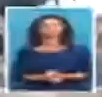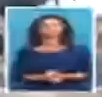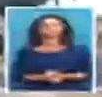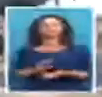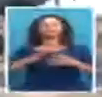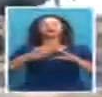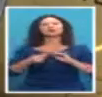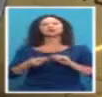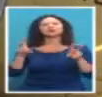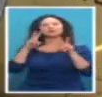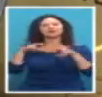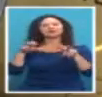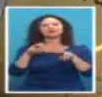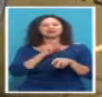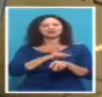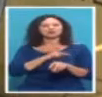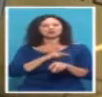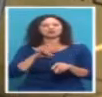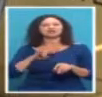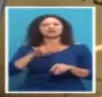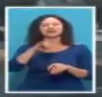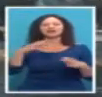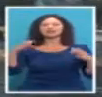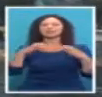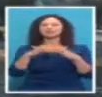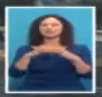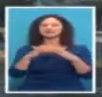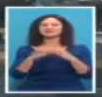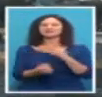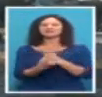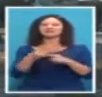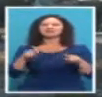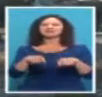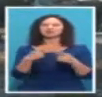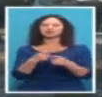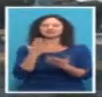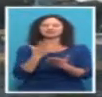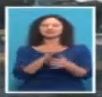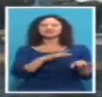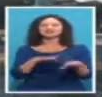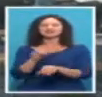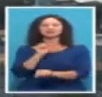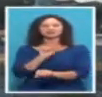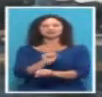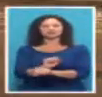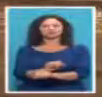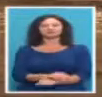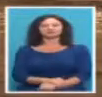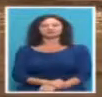По итогам проверки, в работе авиакомпании «Фауна Эйр» выявлены нарушения. Деятельность приостановлена.